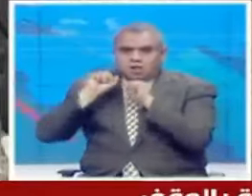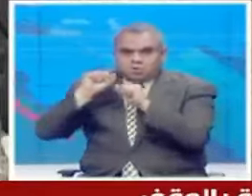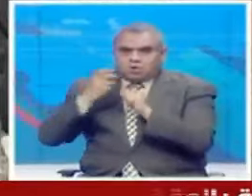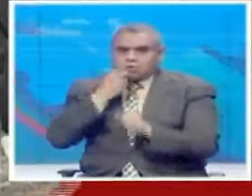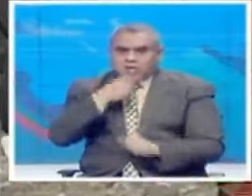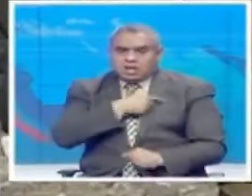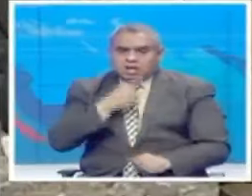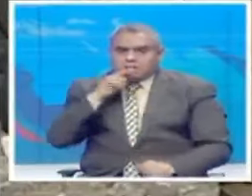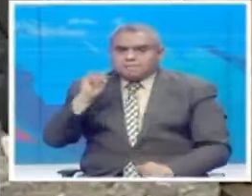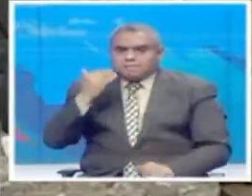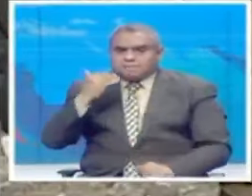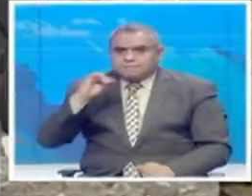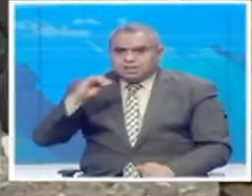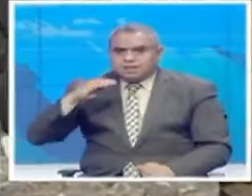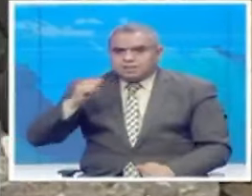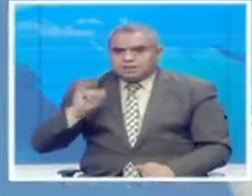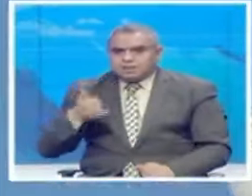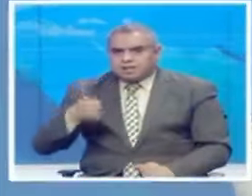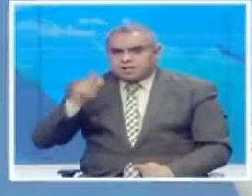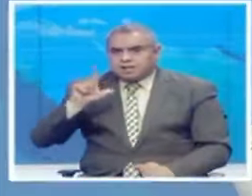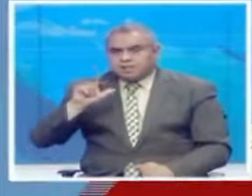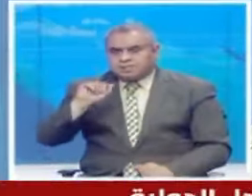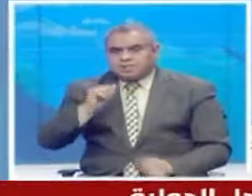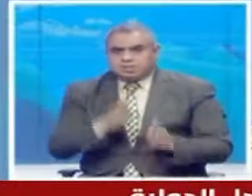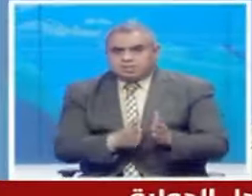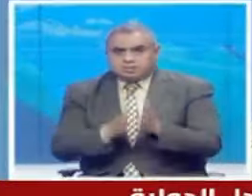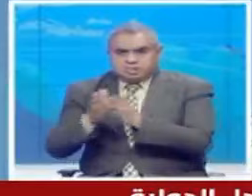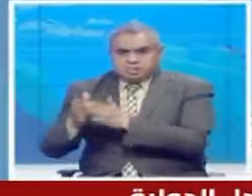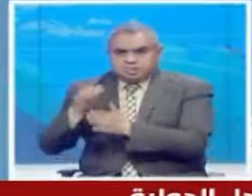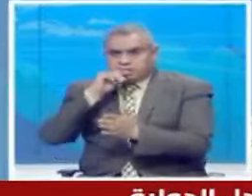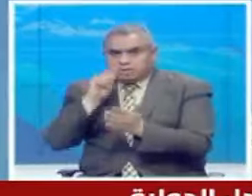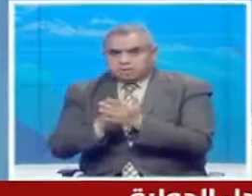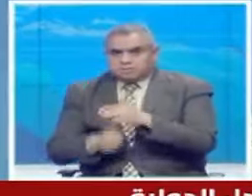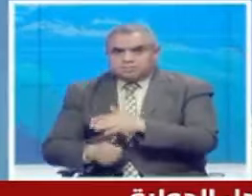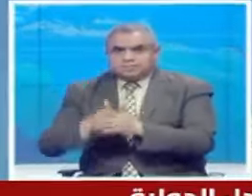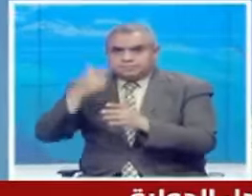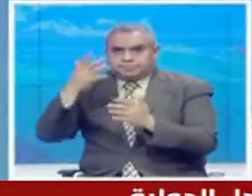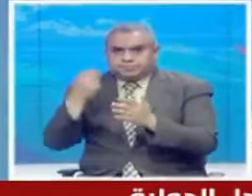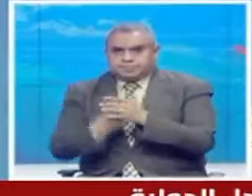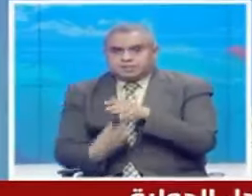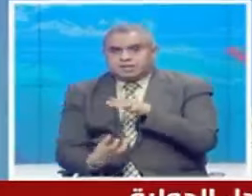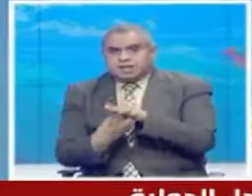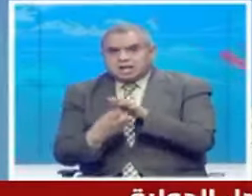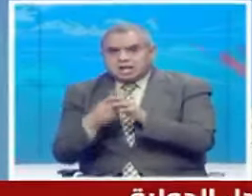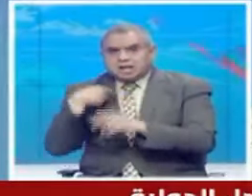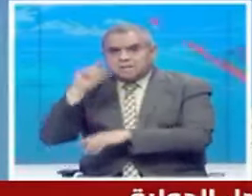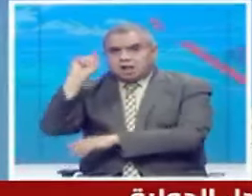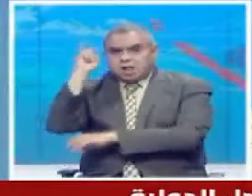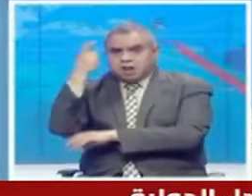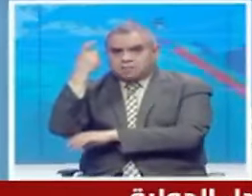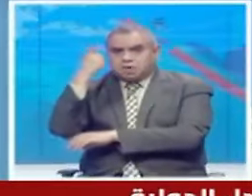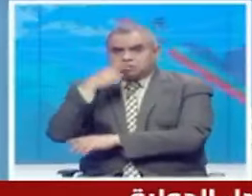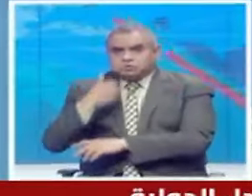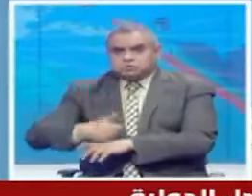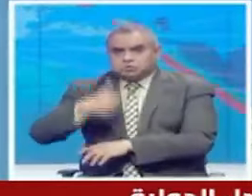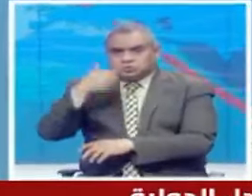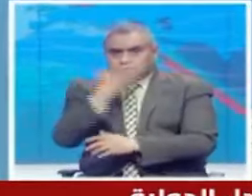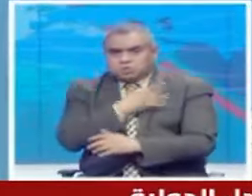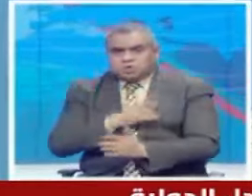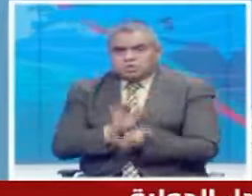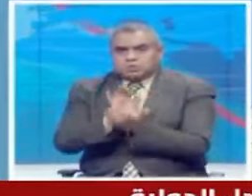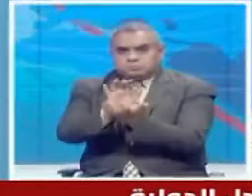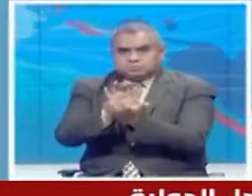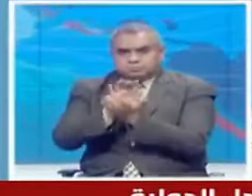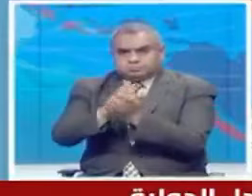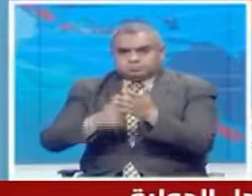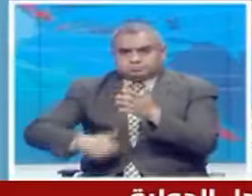محمد جمال، التلفزيون المصري. أقامت جامعة المنصورة احتفالا قدمت خلاله جوائز التميز الحكومي عن